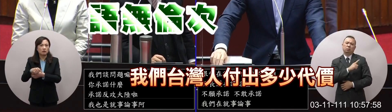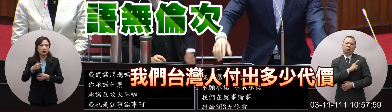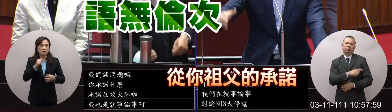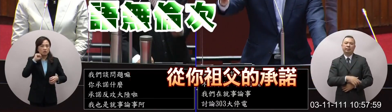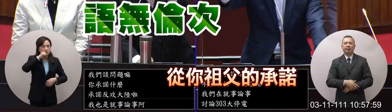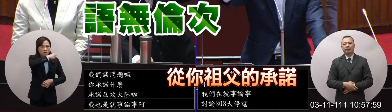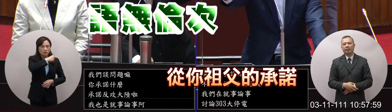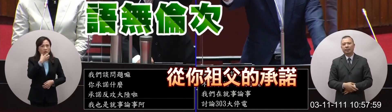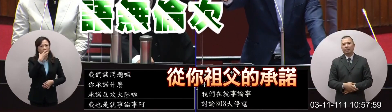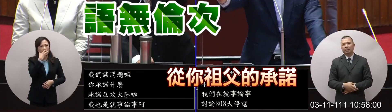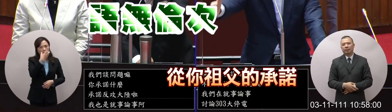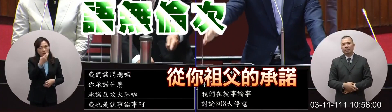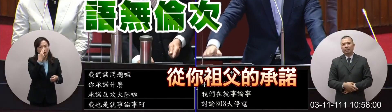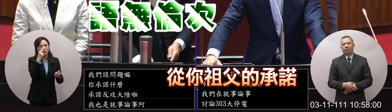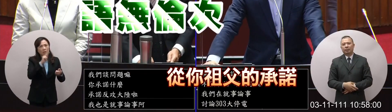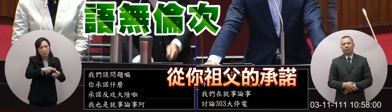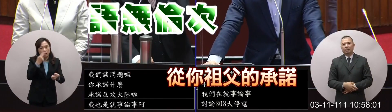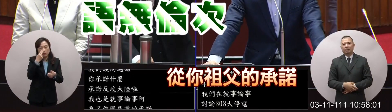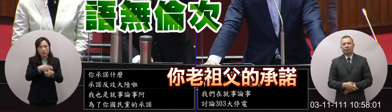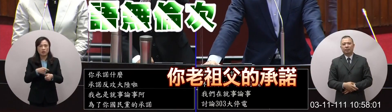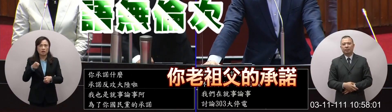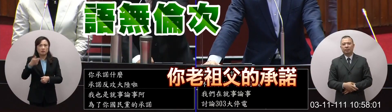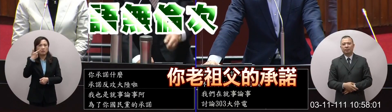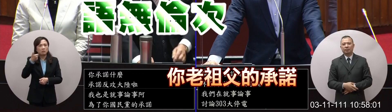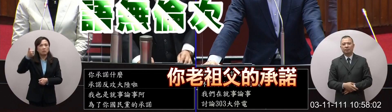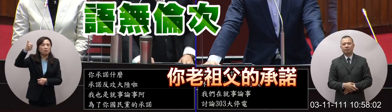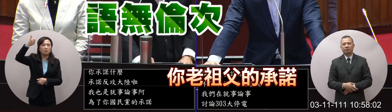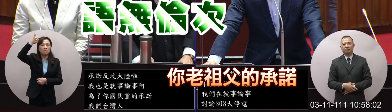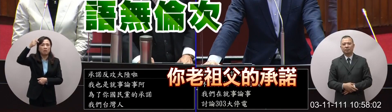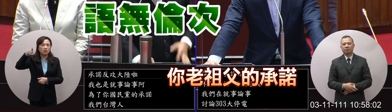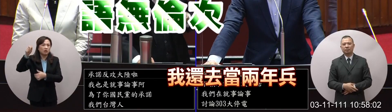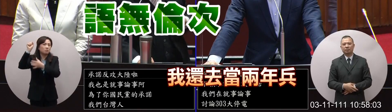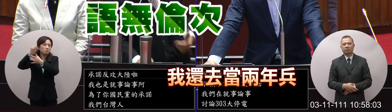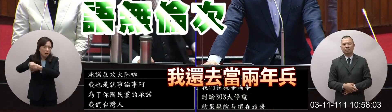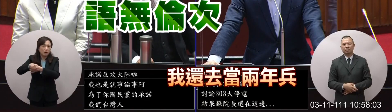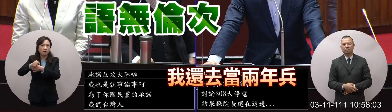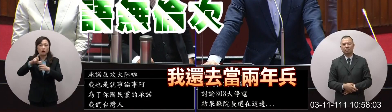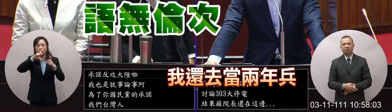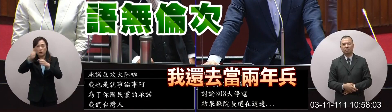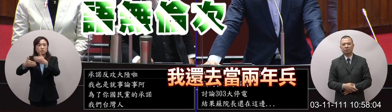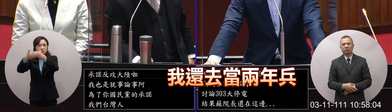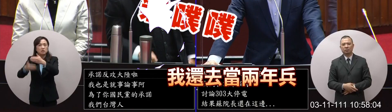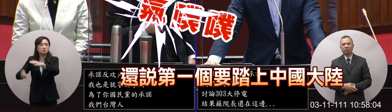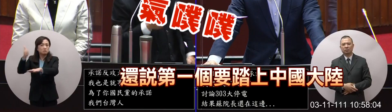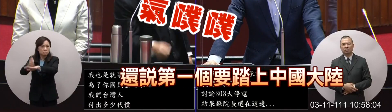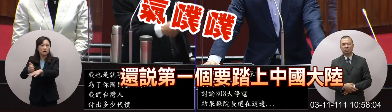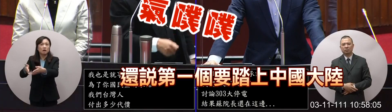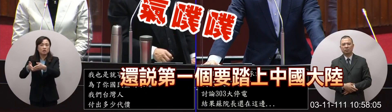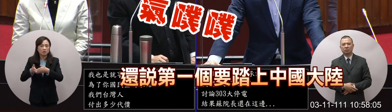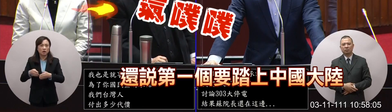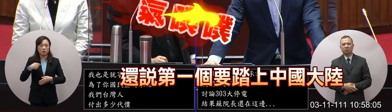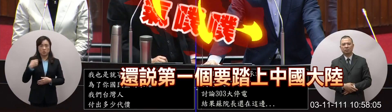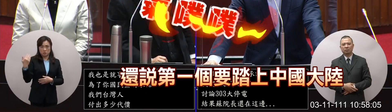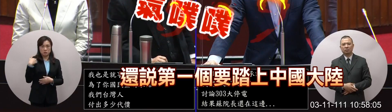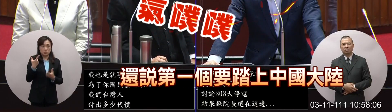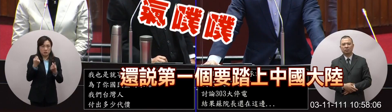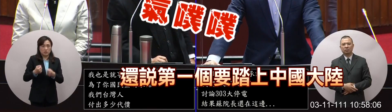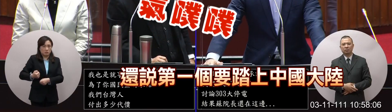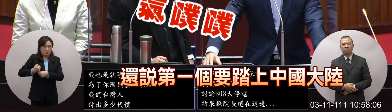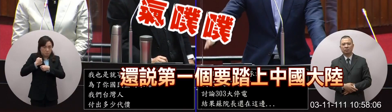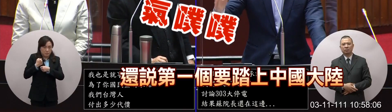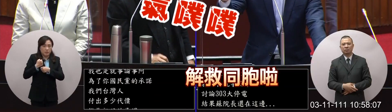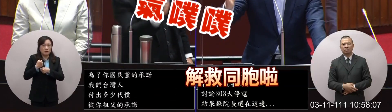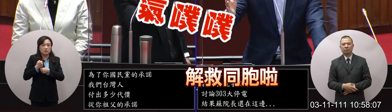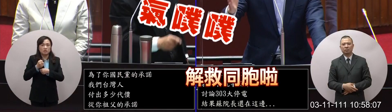价？从你祖父的承诺，你老祖父的承诺，我还去当两年兵，还说第一个要踏上中国大